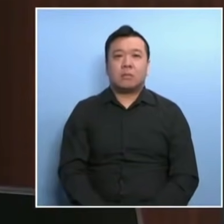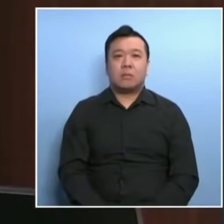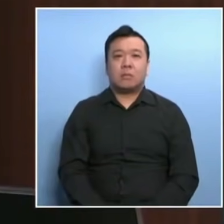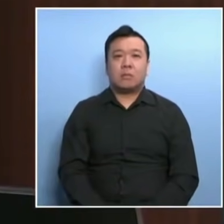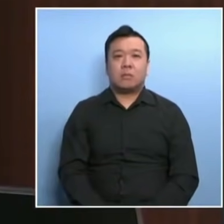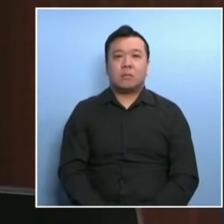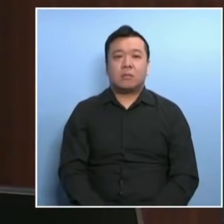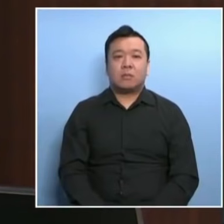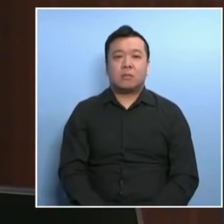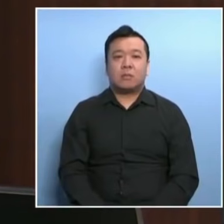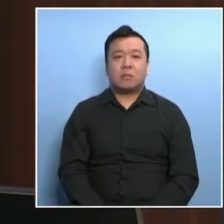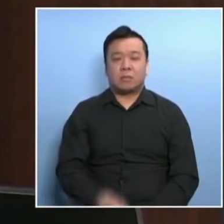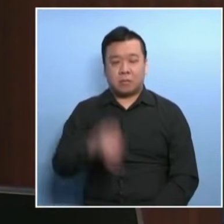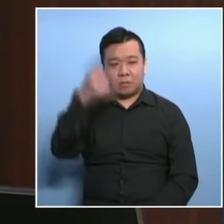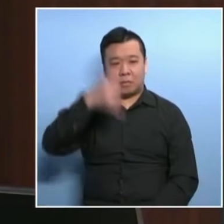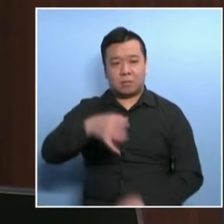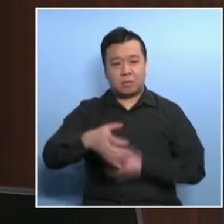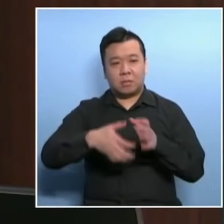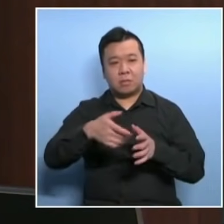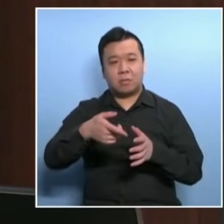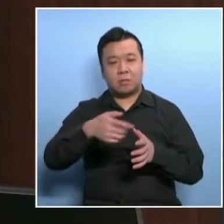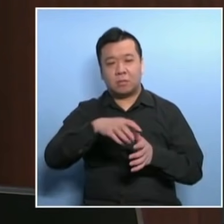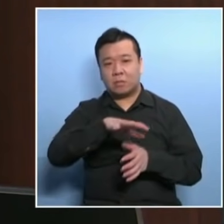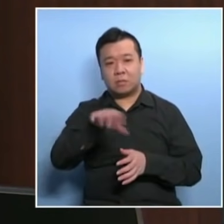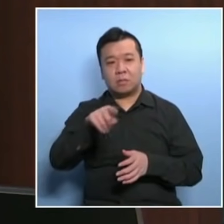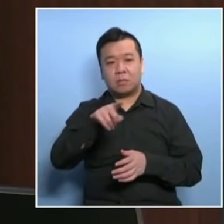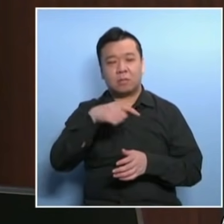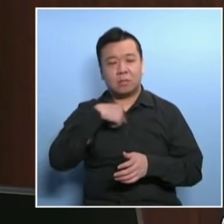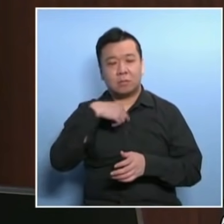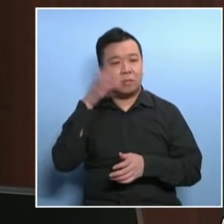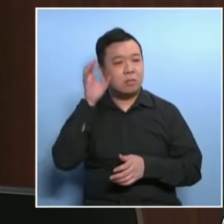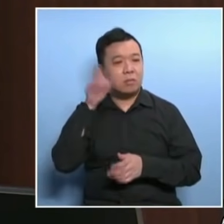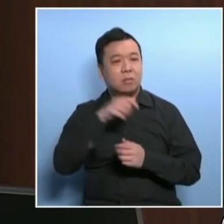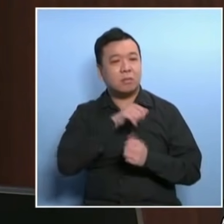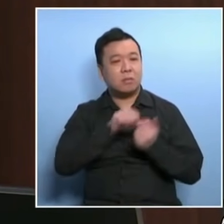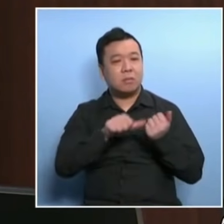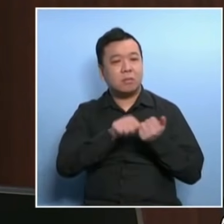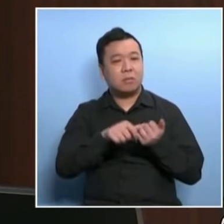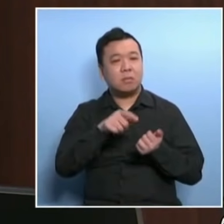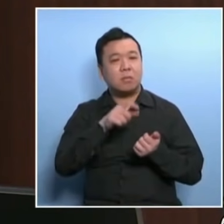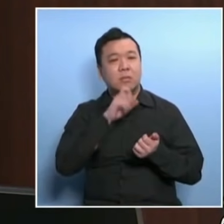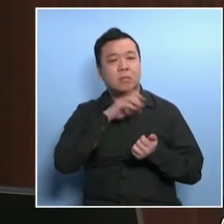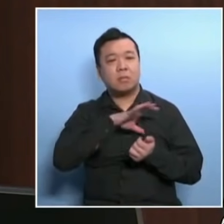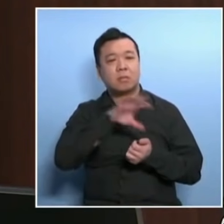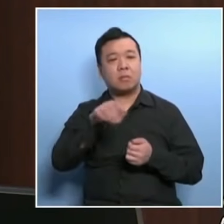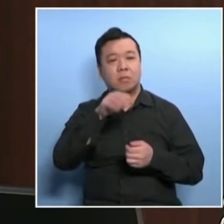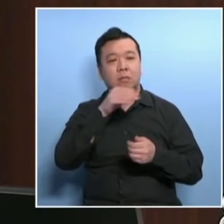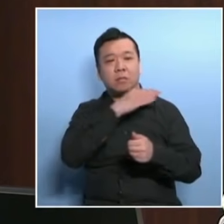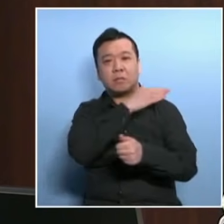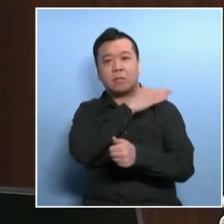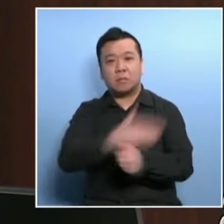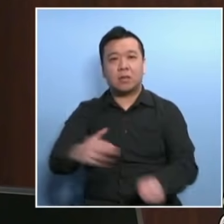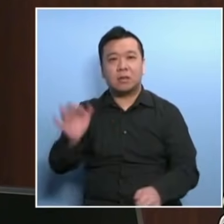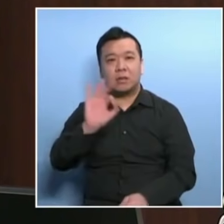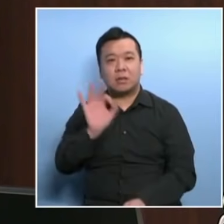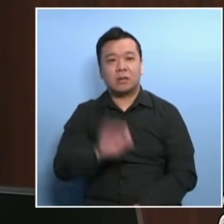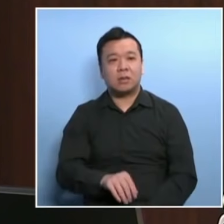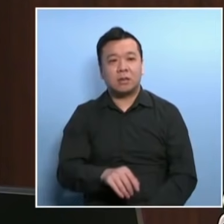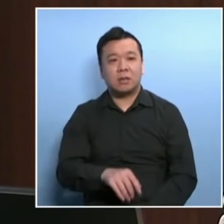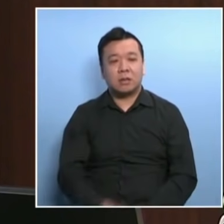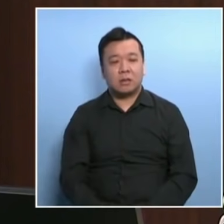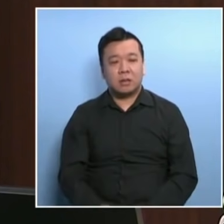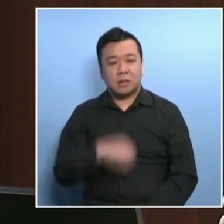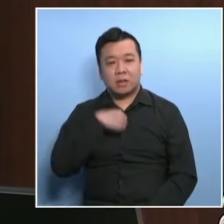我們跟住落下一個議程。不過我想這裡所有的我聽到的委員發言都沒有一足高打一船人，全部都是說